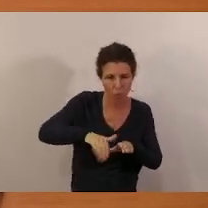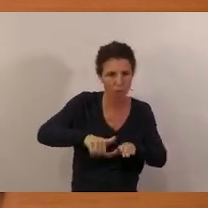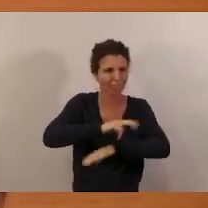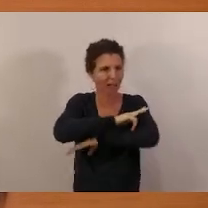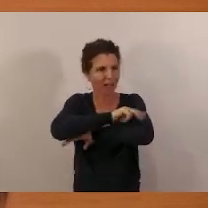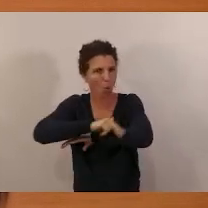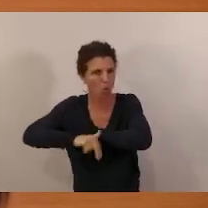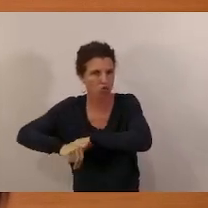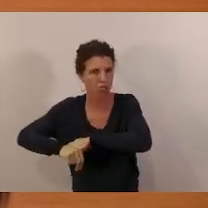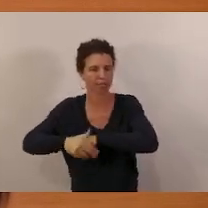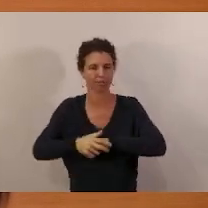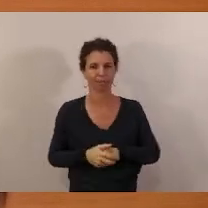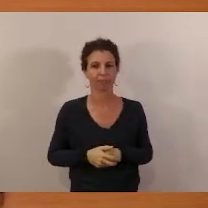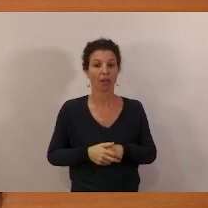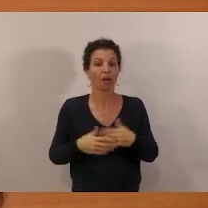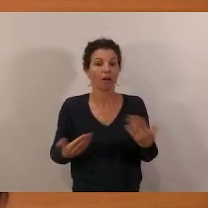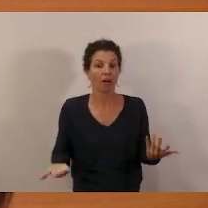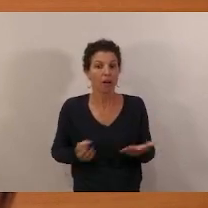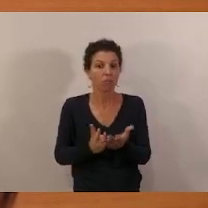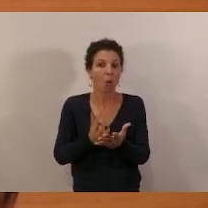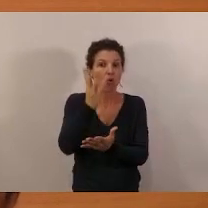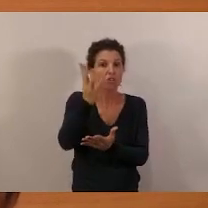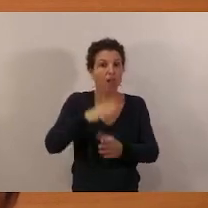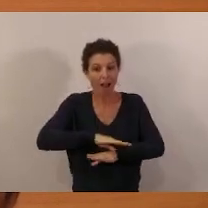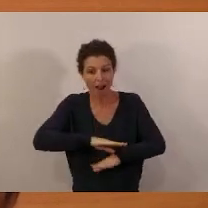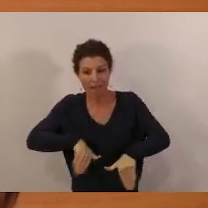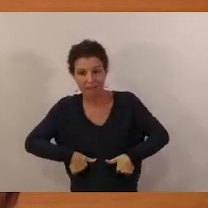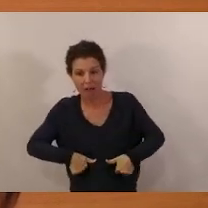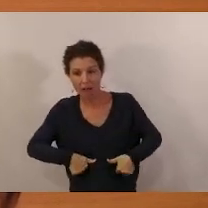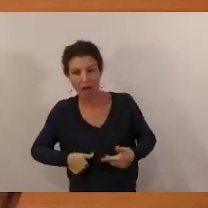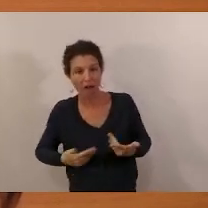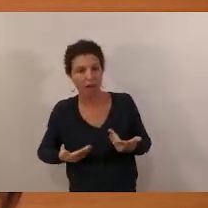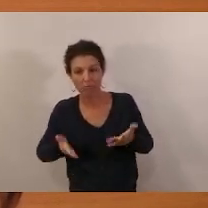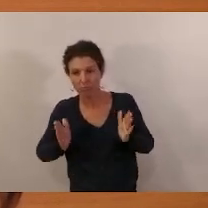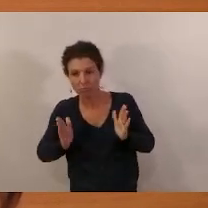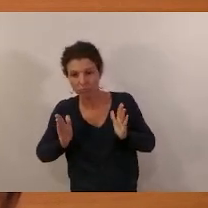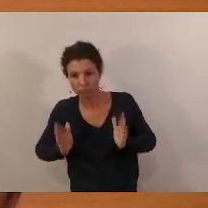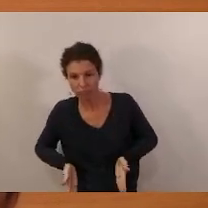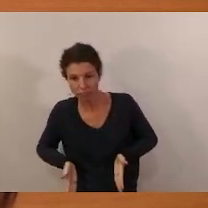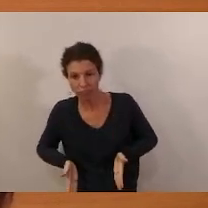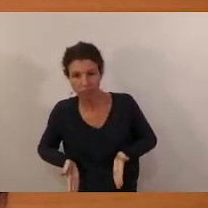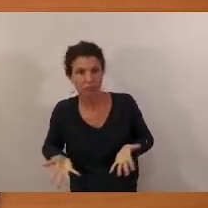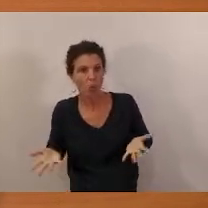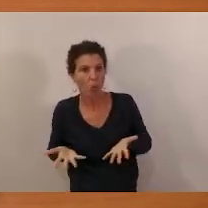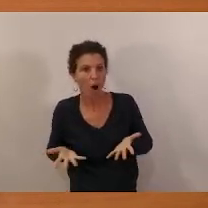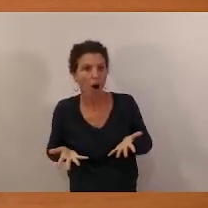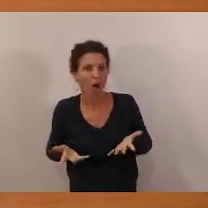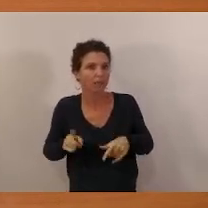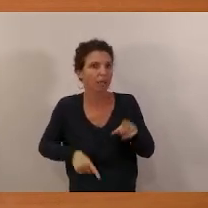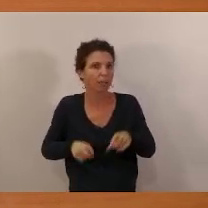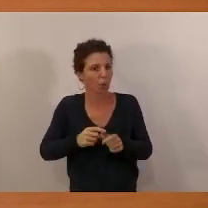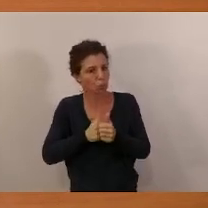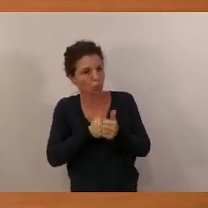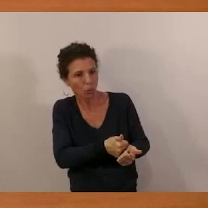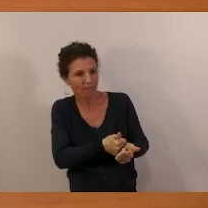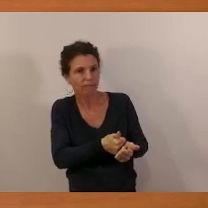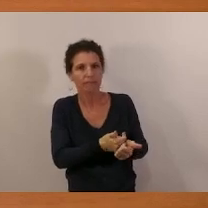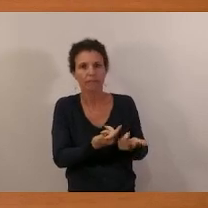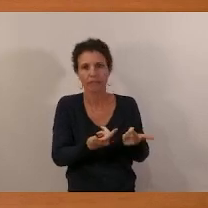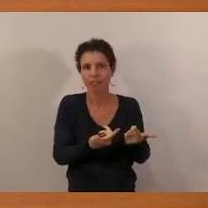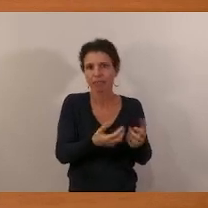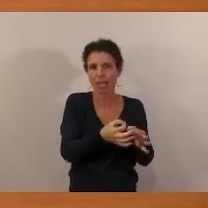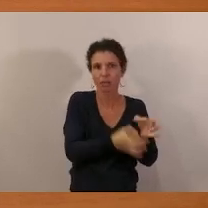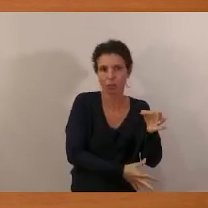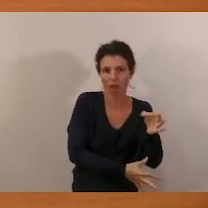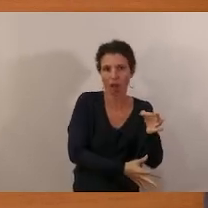le projet final va dépendre de ce que l'on va trouver sur ce terrain. Donc nous attendons le diagnostic archéologique